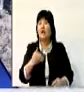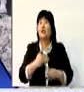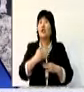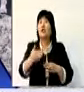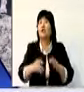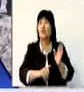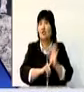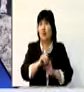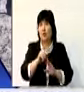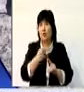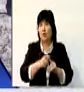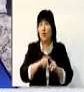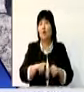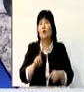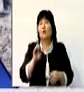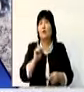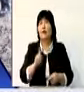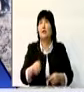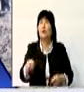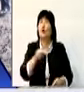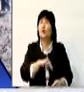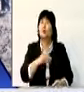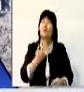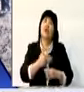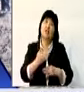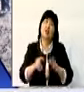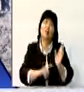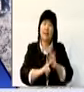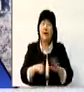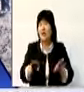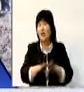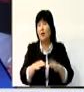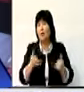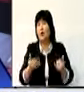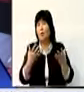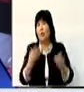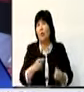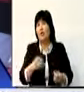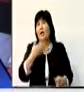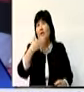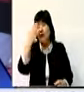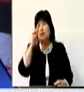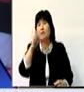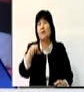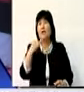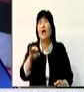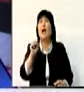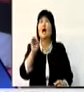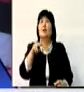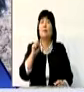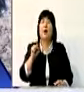отыр. Сондықтан байланысты мынау жұмыстар да кеш басталды. Дегенмен осы бүгінге дейін мынау жаздық бидай, арпа,